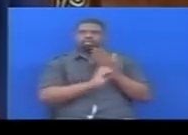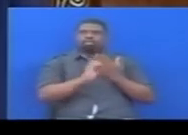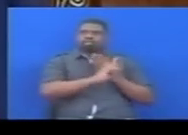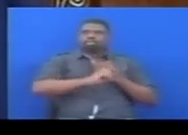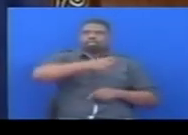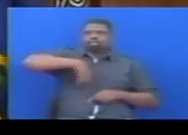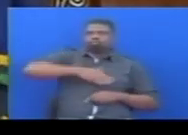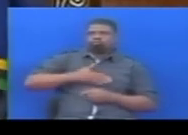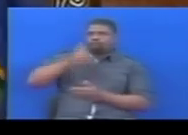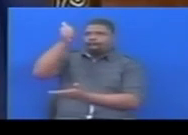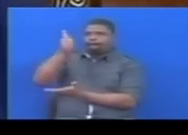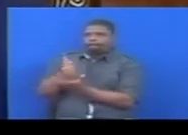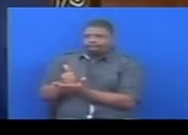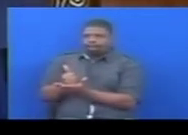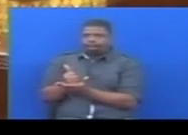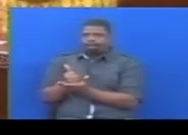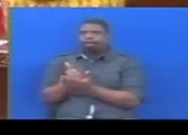Amina.